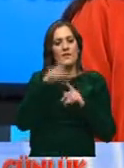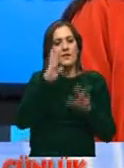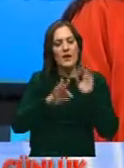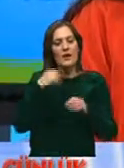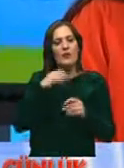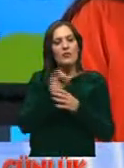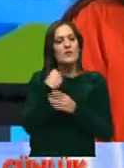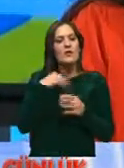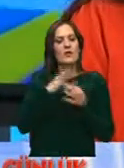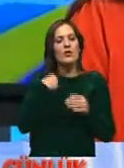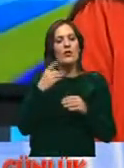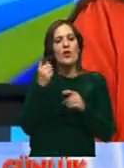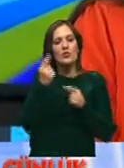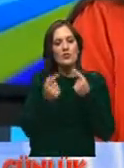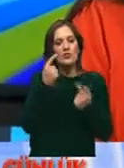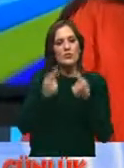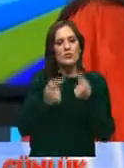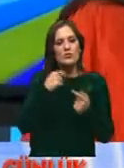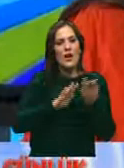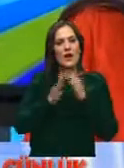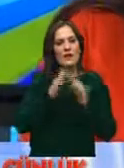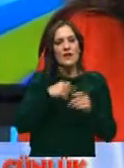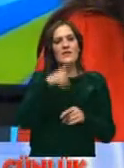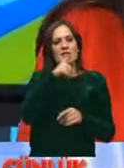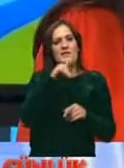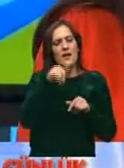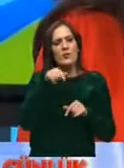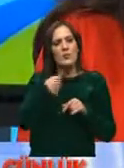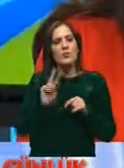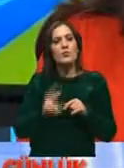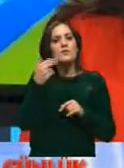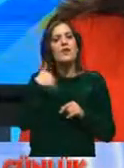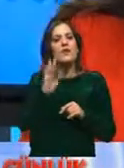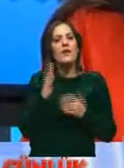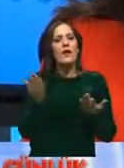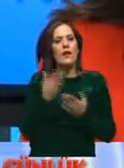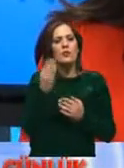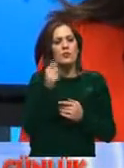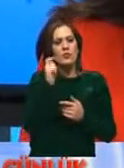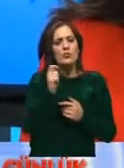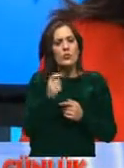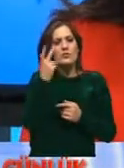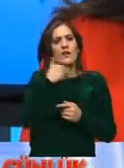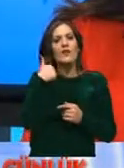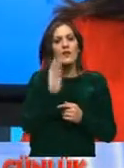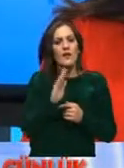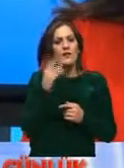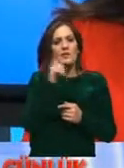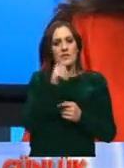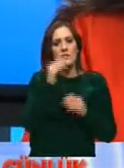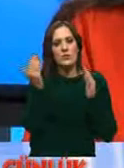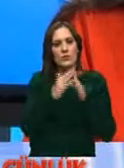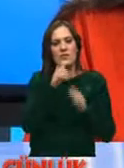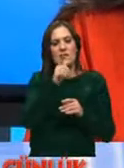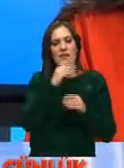uzmanları bana ne önerecek? Küçük küçük hareketler. Evet. Seste de aynı böyle. Hani mucize değil. Ama çok zor şarkılar değil. Sesimize